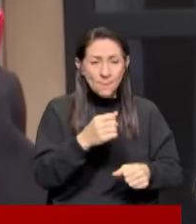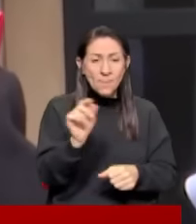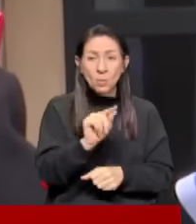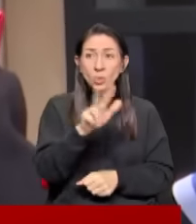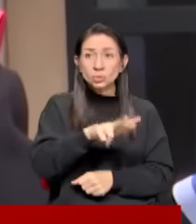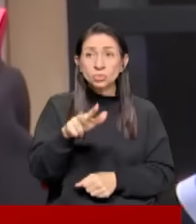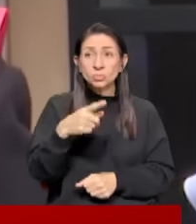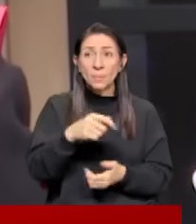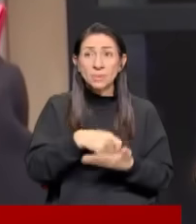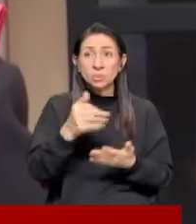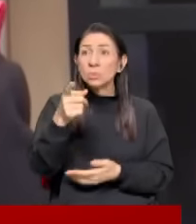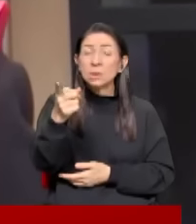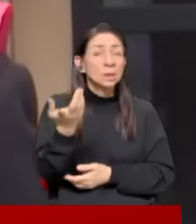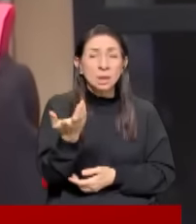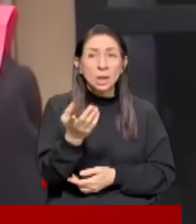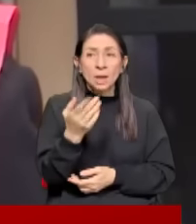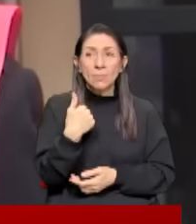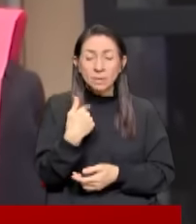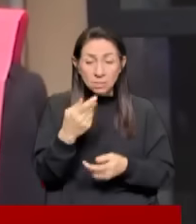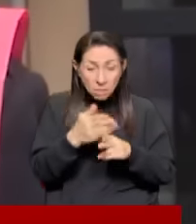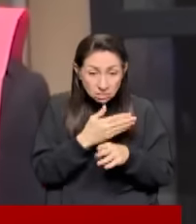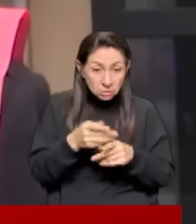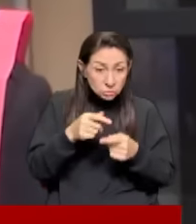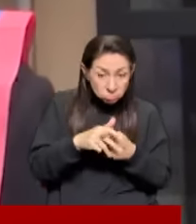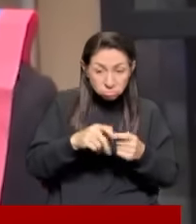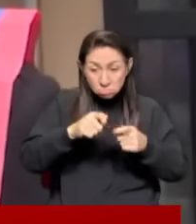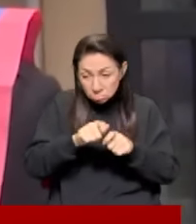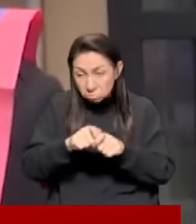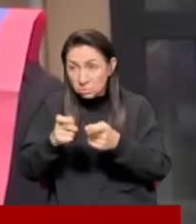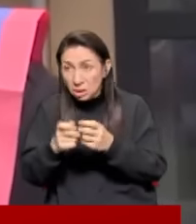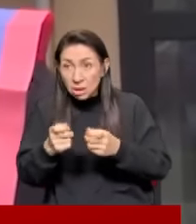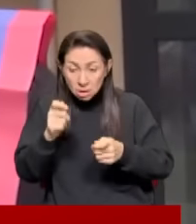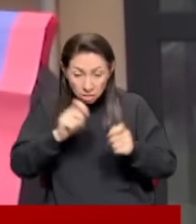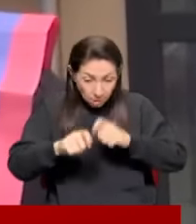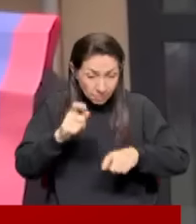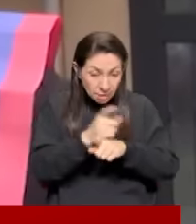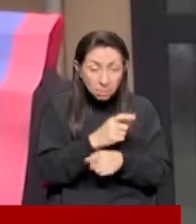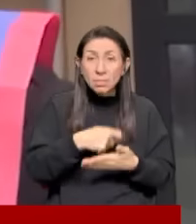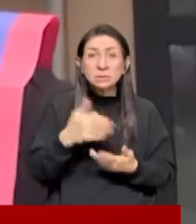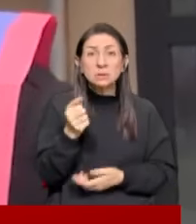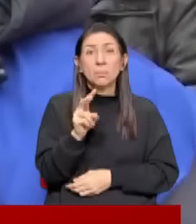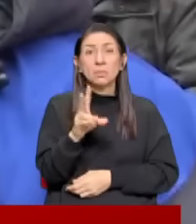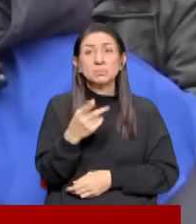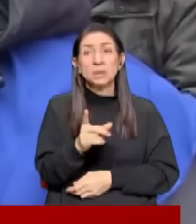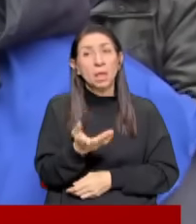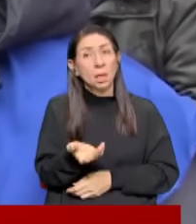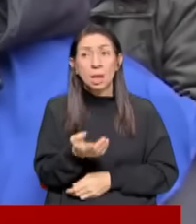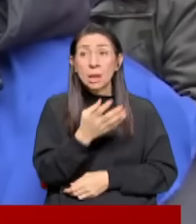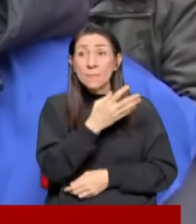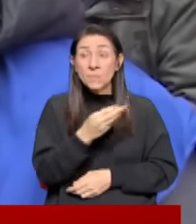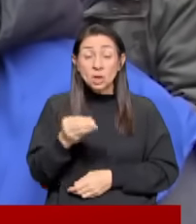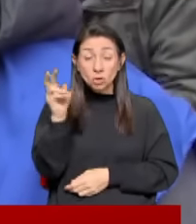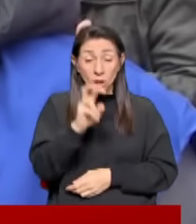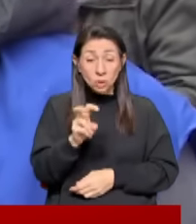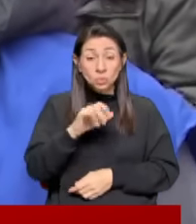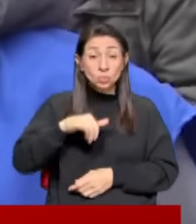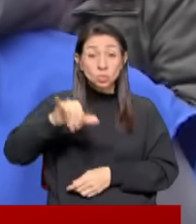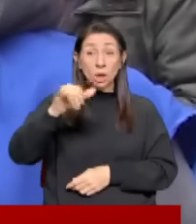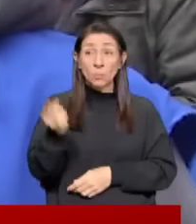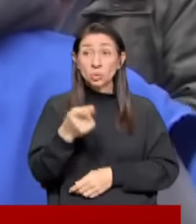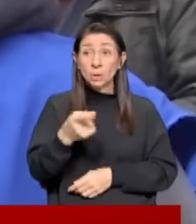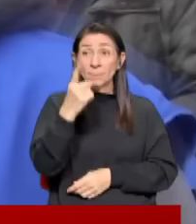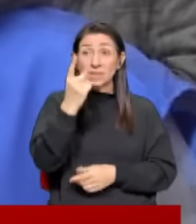bin lira maaş alıyor. Siz? Biz mühimmatla uğraşıyoruz. Mühimmatı söküp takıyoruz, imal ediyoruz ama aldığımız maaş 25 bin lira. Milyon dolarlık bir uçak motorunu